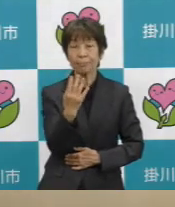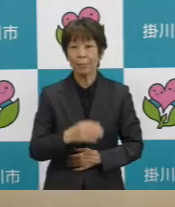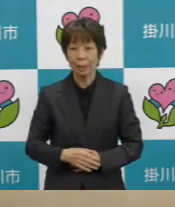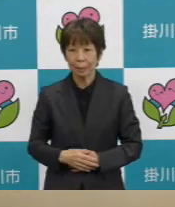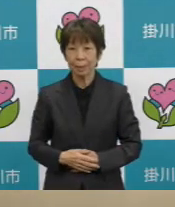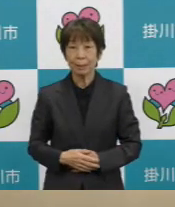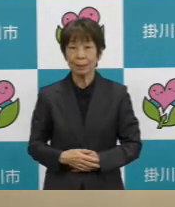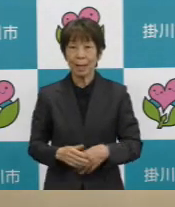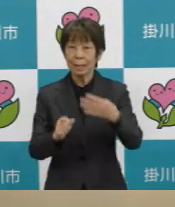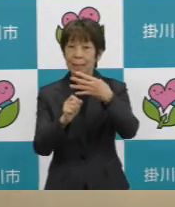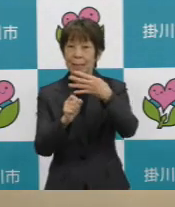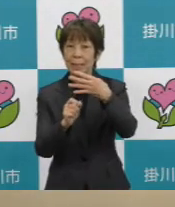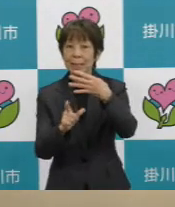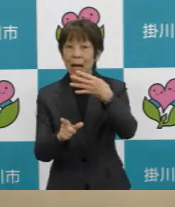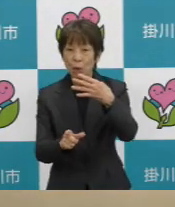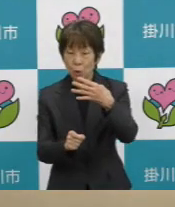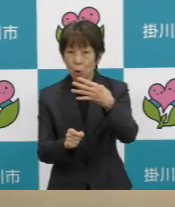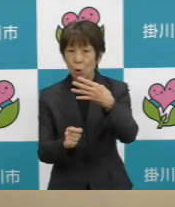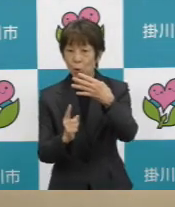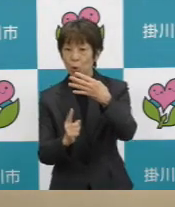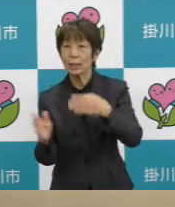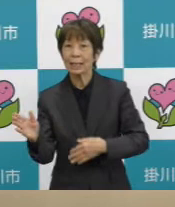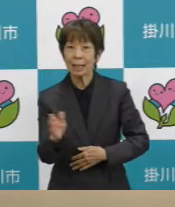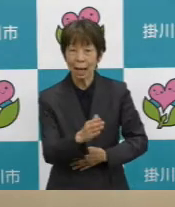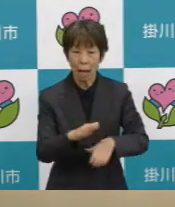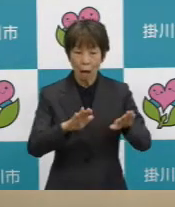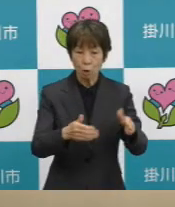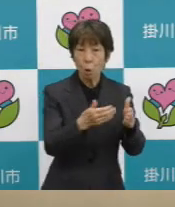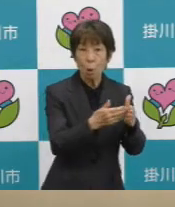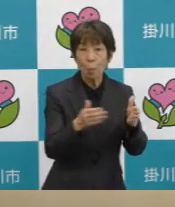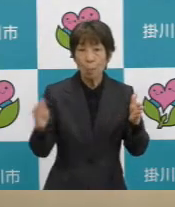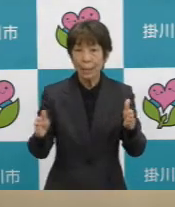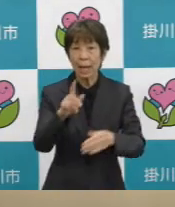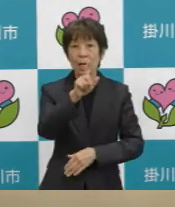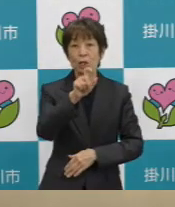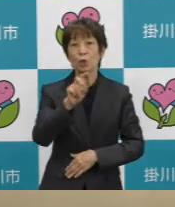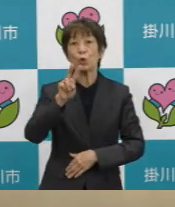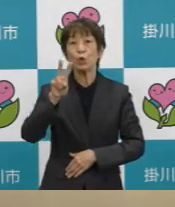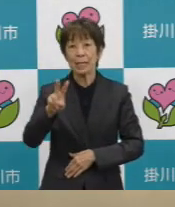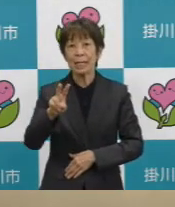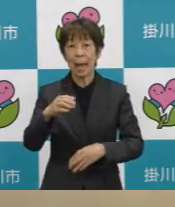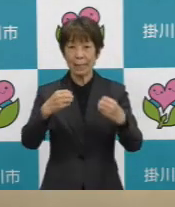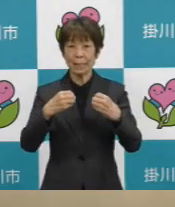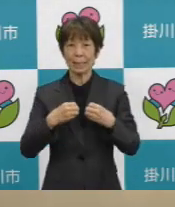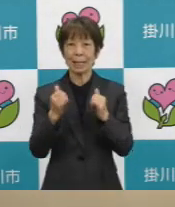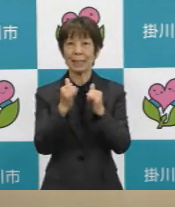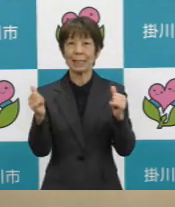末に入ってから、昨日までで12件という件数